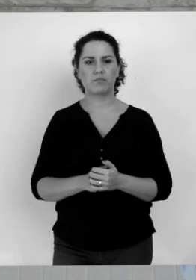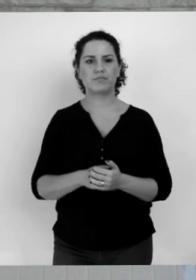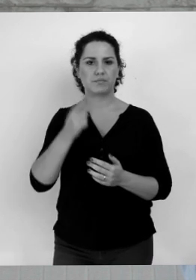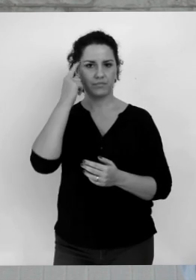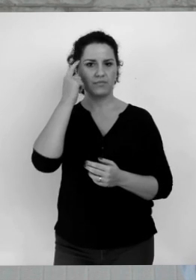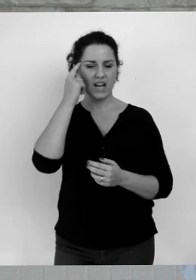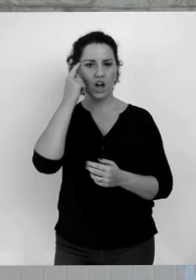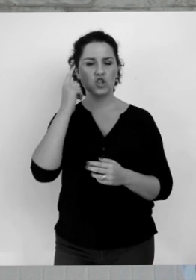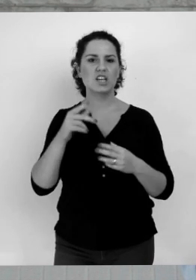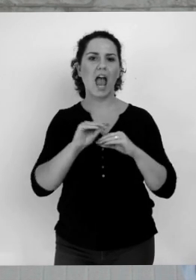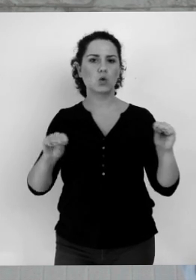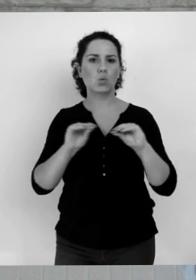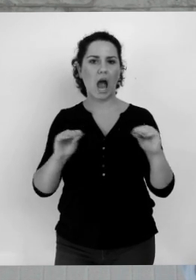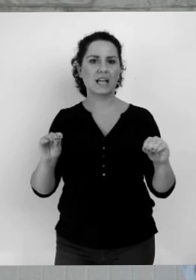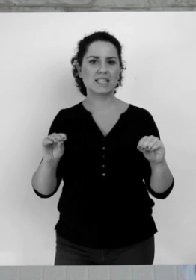Znači edukacija,